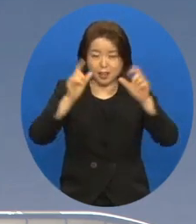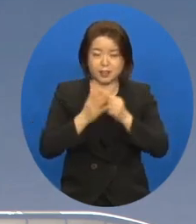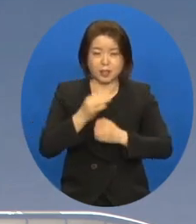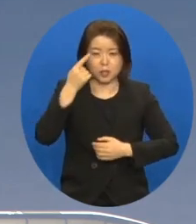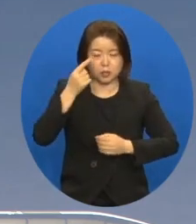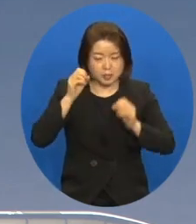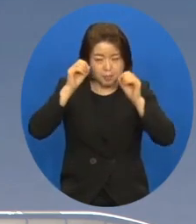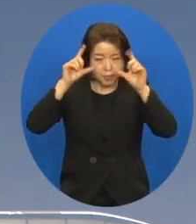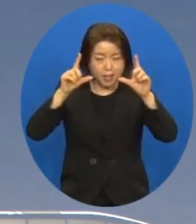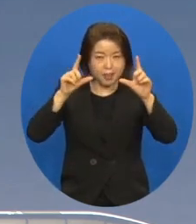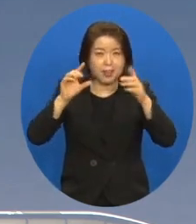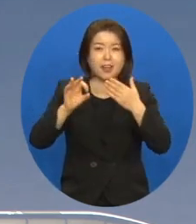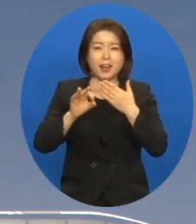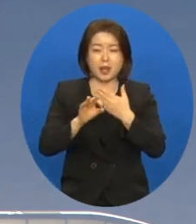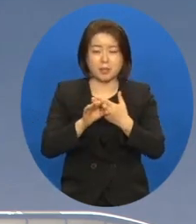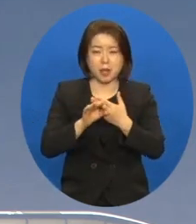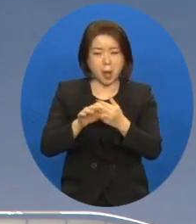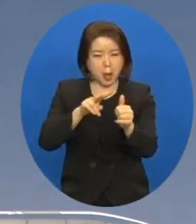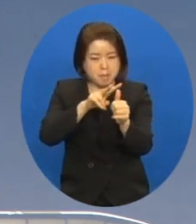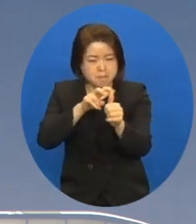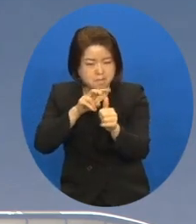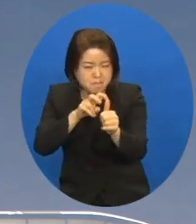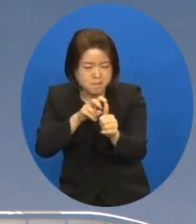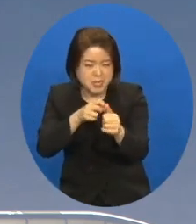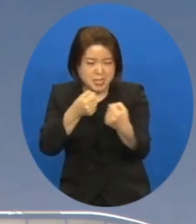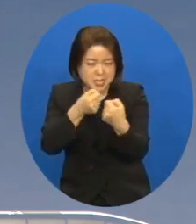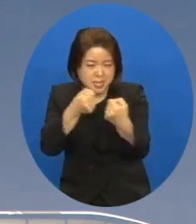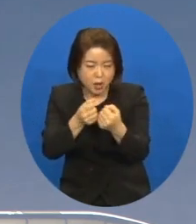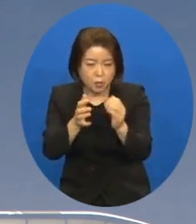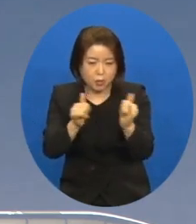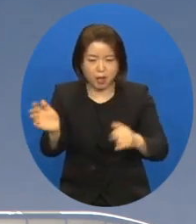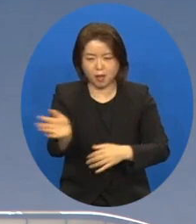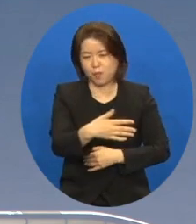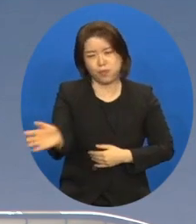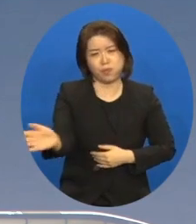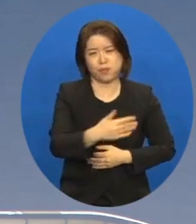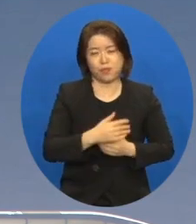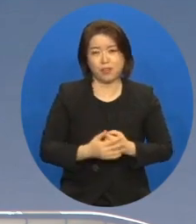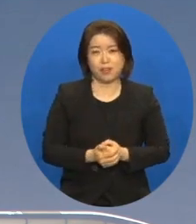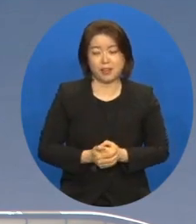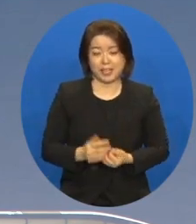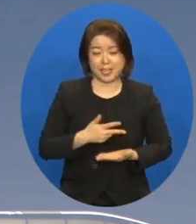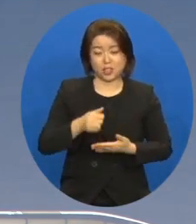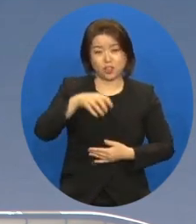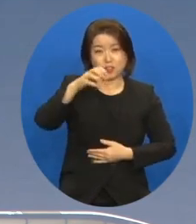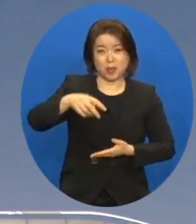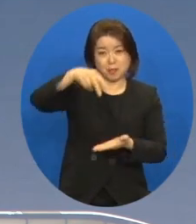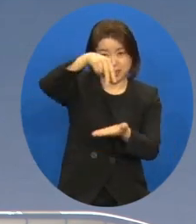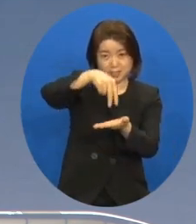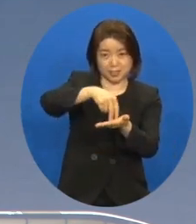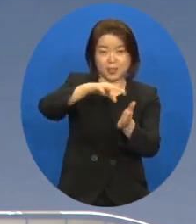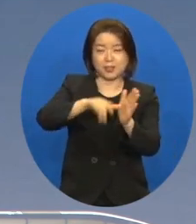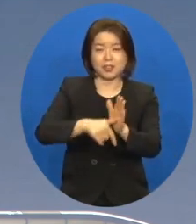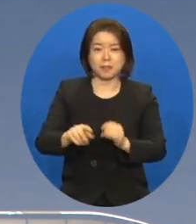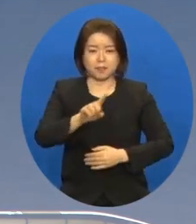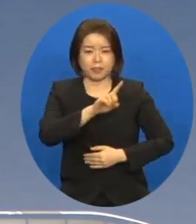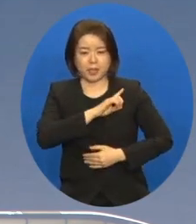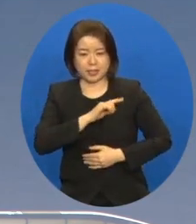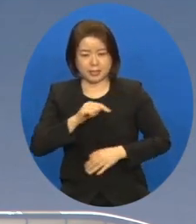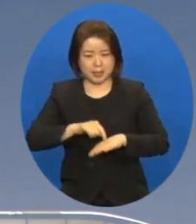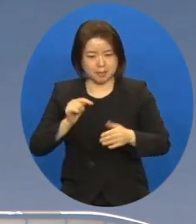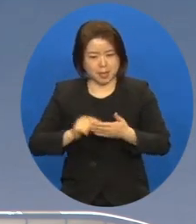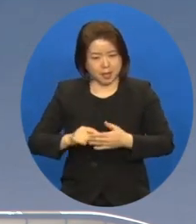나면 미워하고 싸울 사람 없습니다. 주님 앞에 선다고 생각할 때 가장 마음에 걸리는